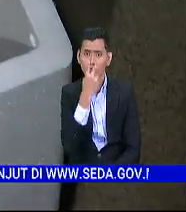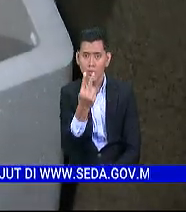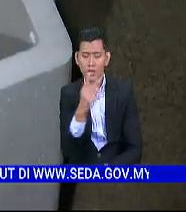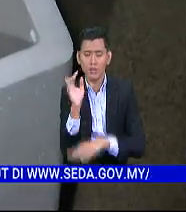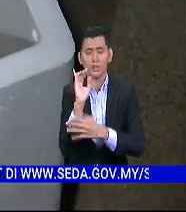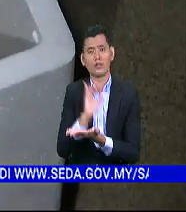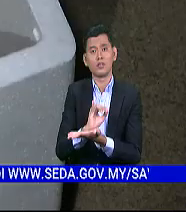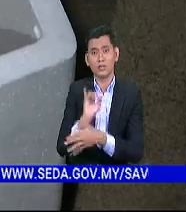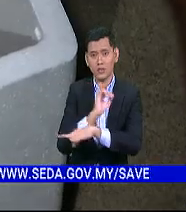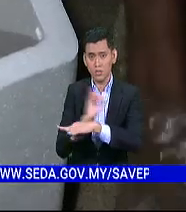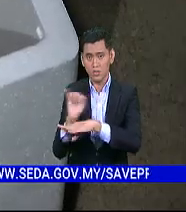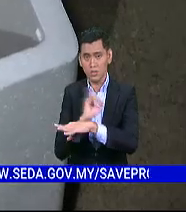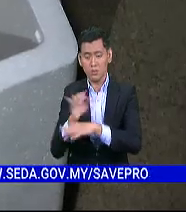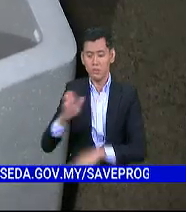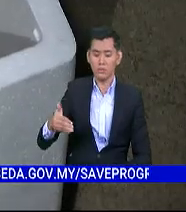industri perikanan negara.